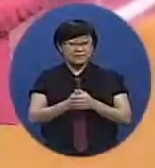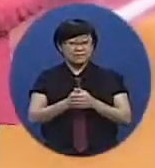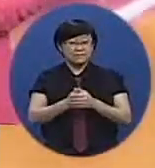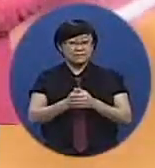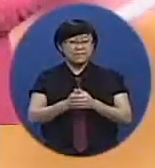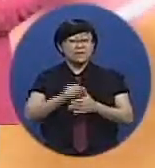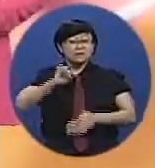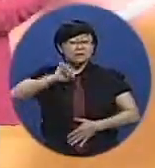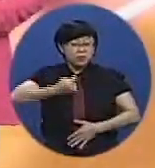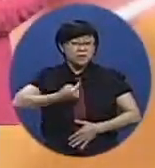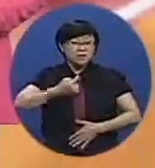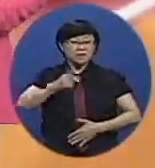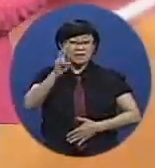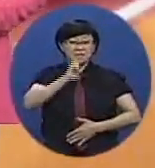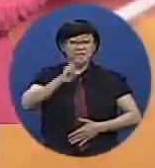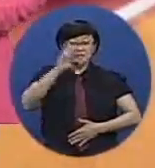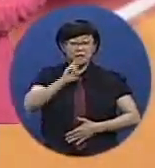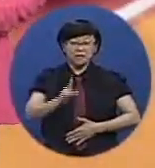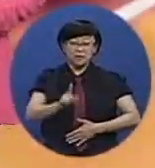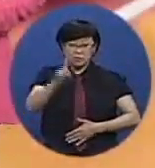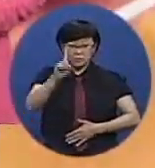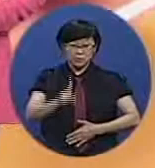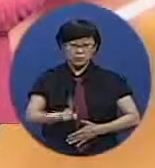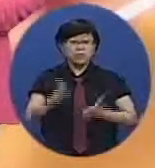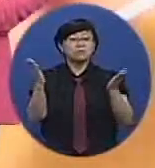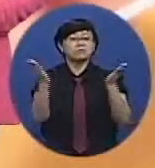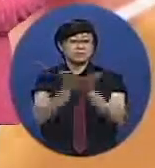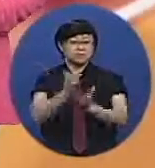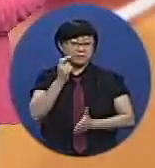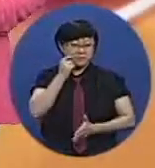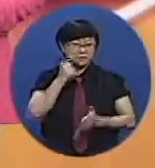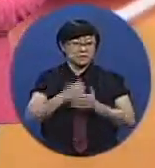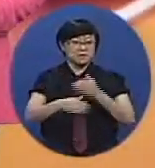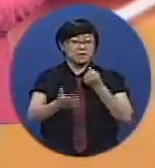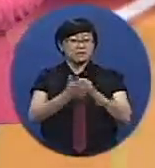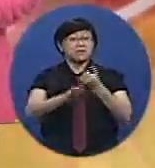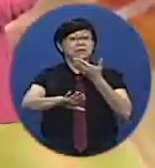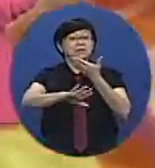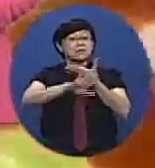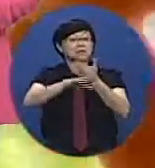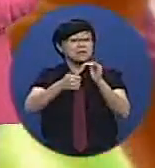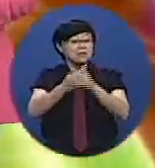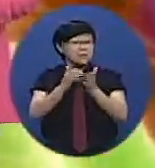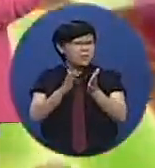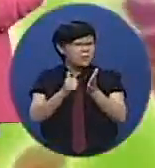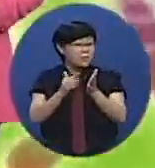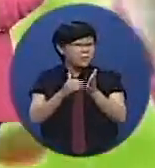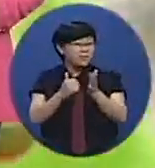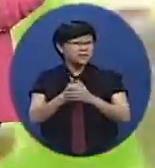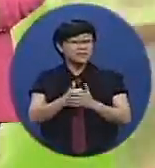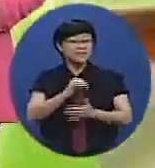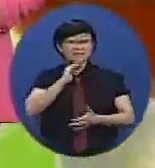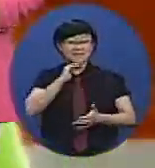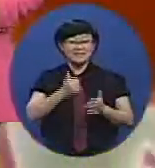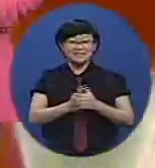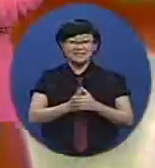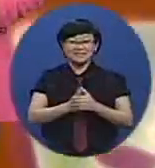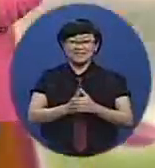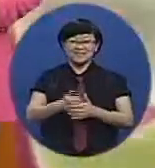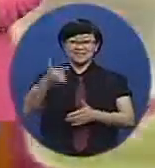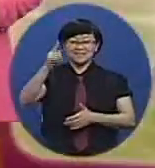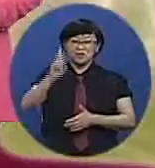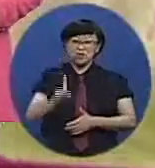아니라 찾질 못하셨습니다. 남 몰래 기다리다가 이렇게 불러야 되는데